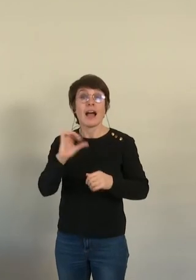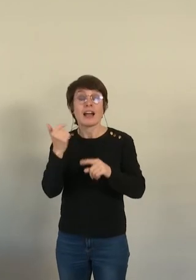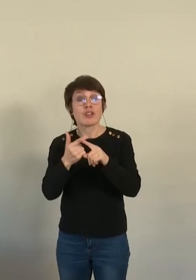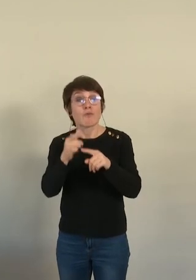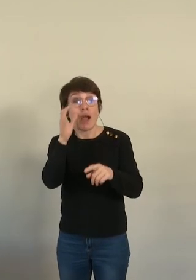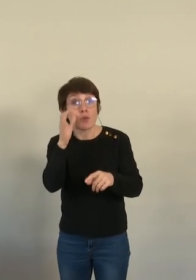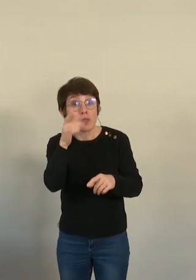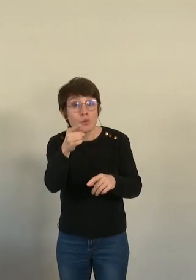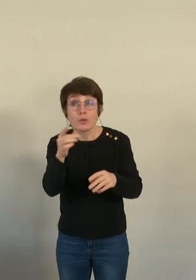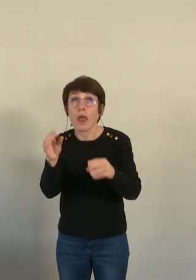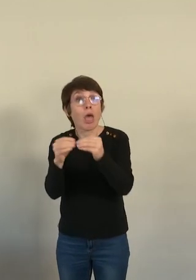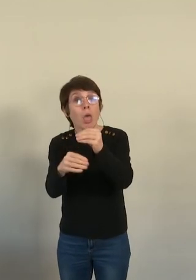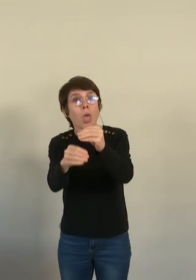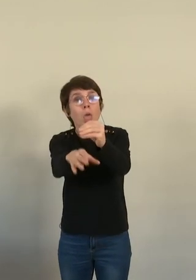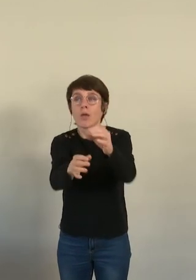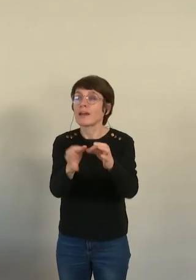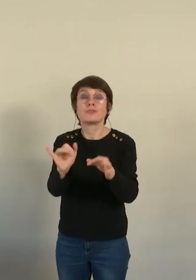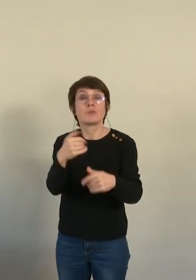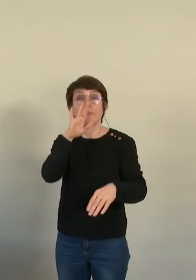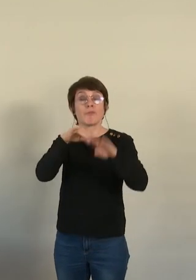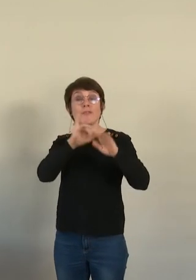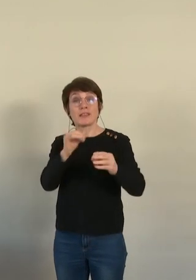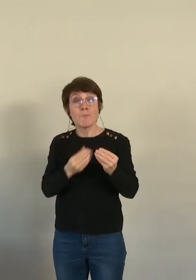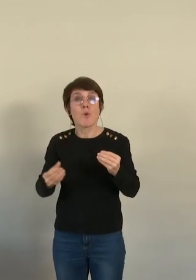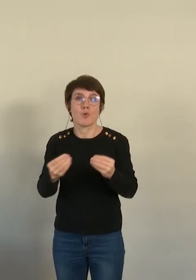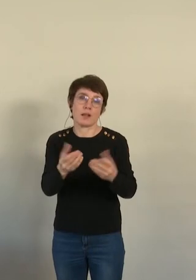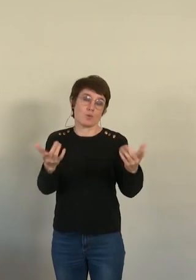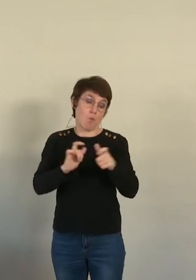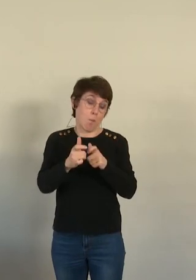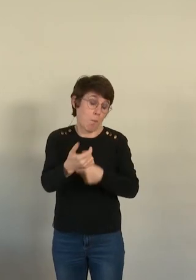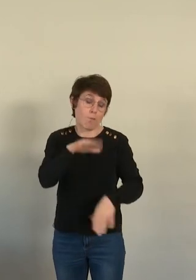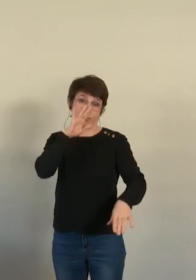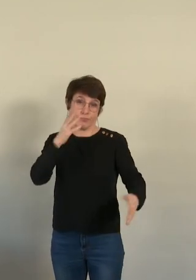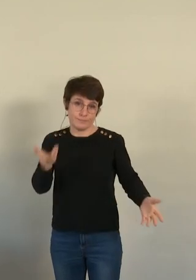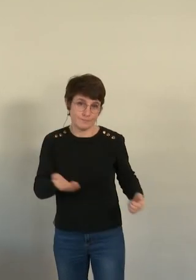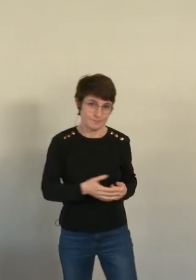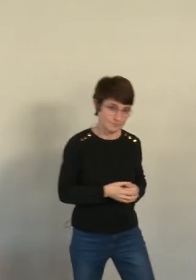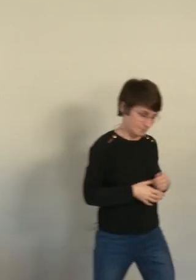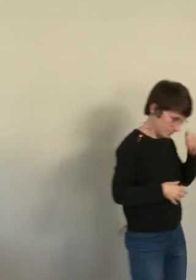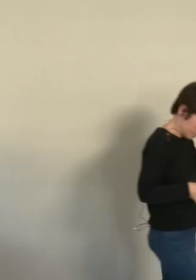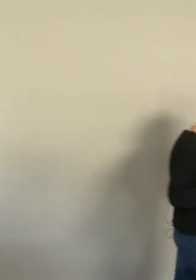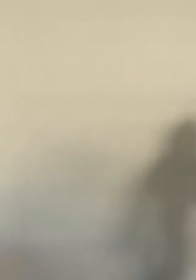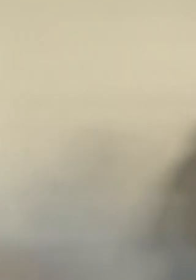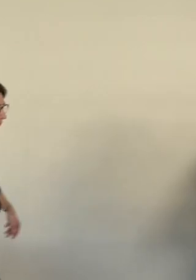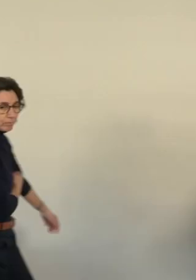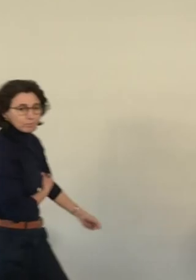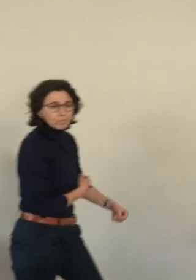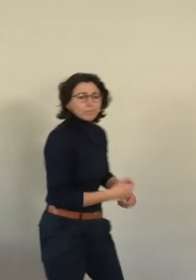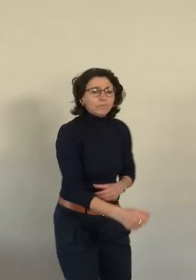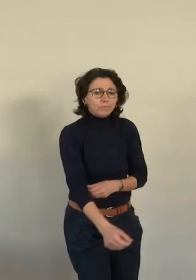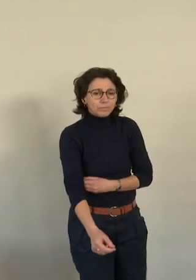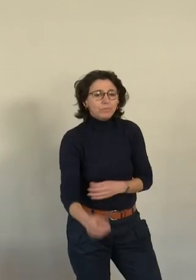les oublie et la population trinque et en subit les conséquences je voudrais dire aussi au passage que nous sommes très